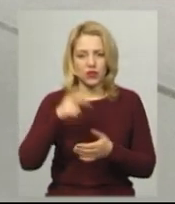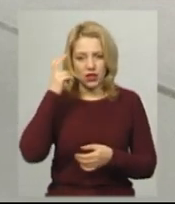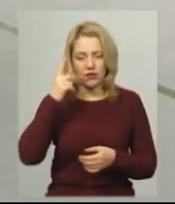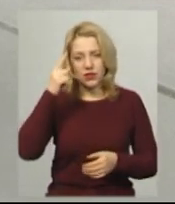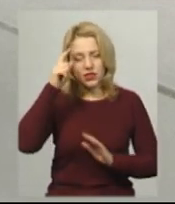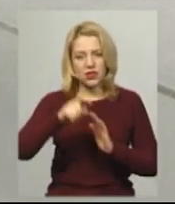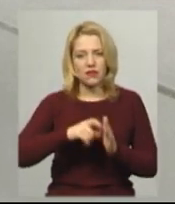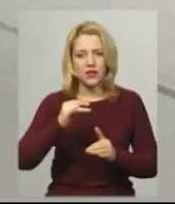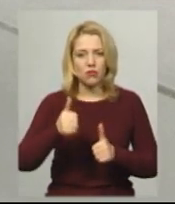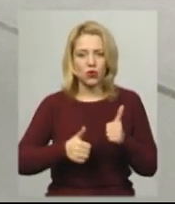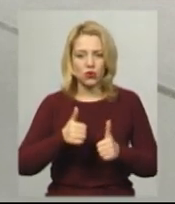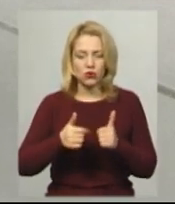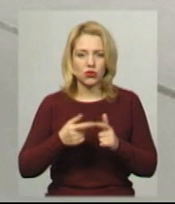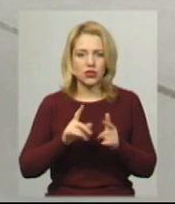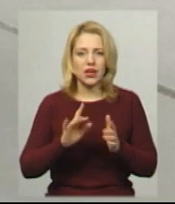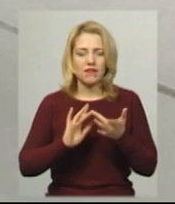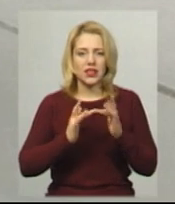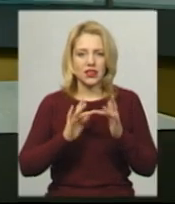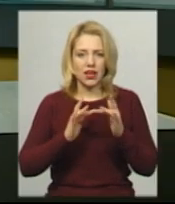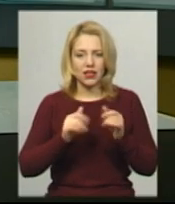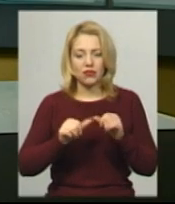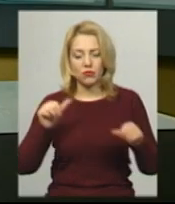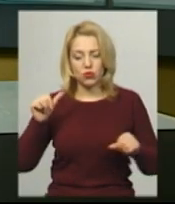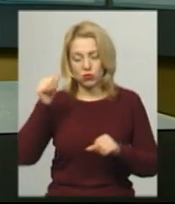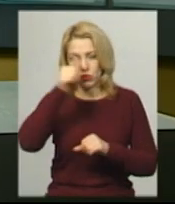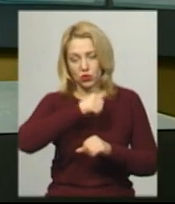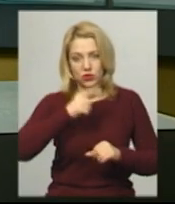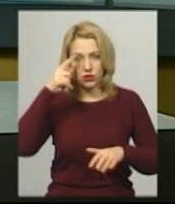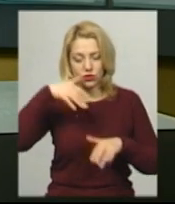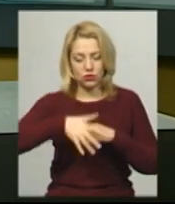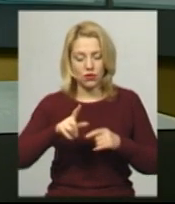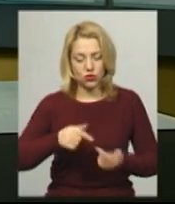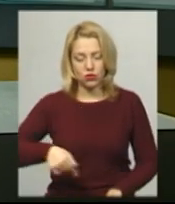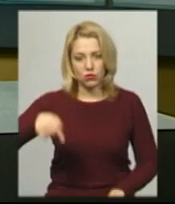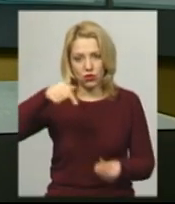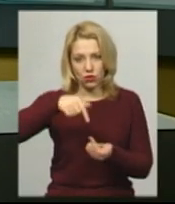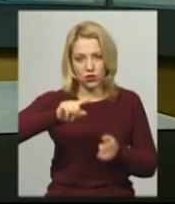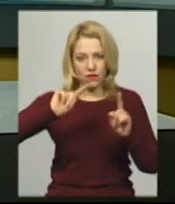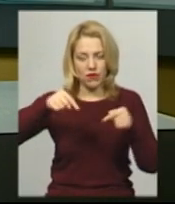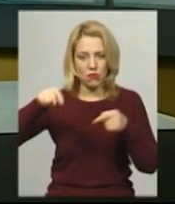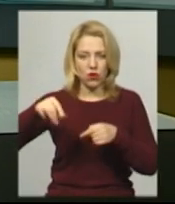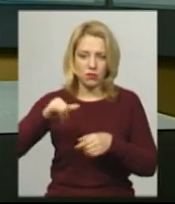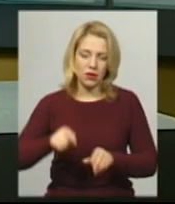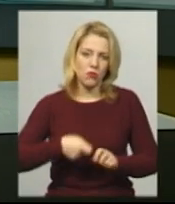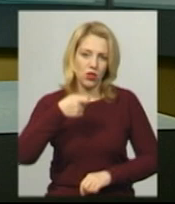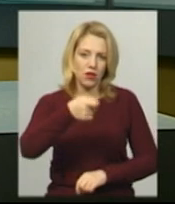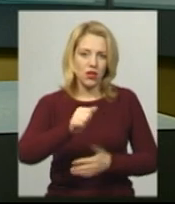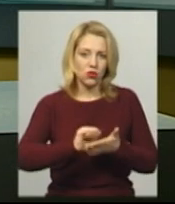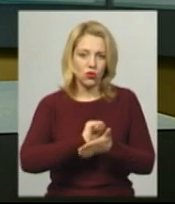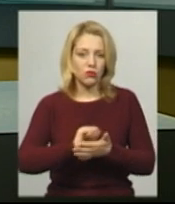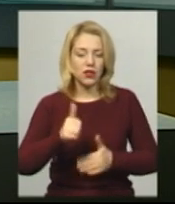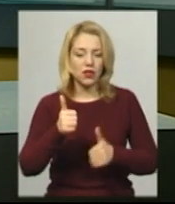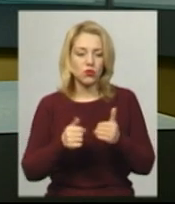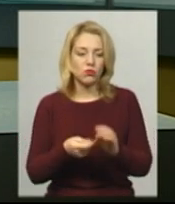з оголошення в мережі інтернет у жовтні минулого року. Зрозумів, що підходить за вимогами і подав документи. На конкурс подали